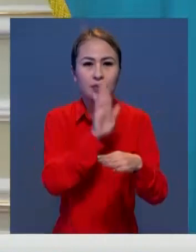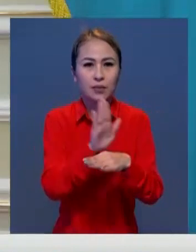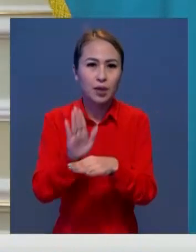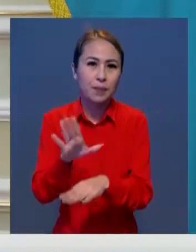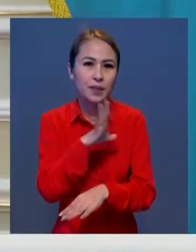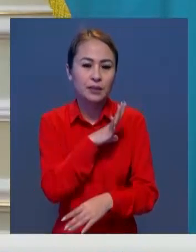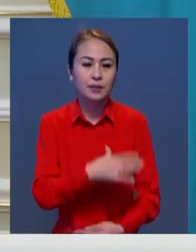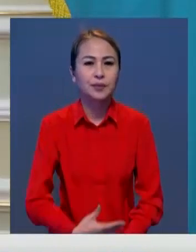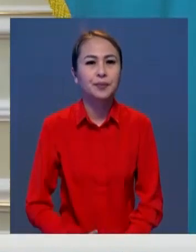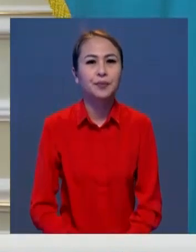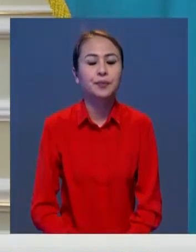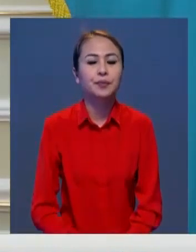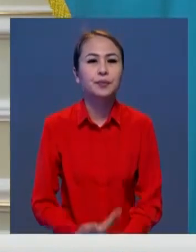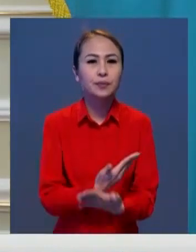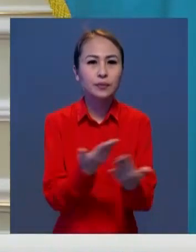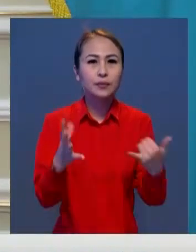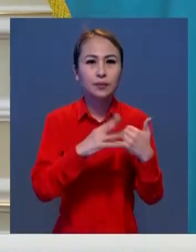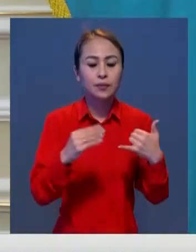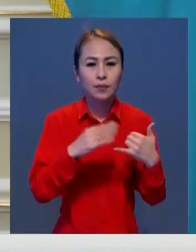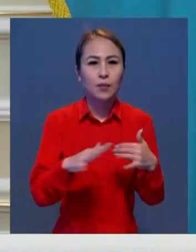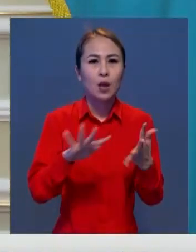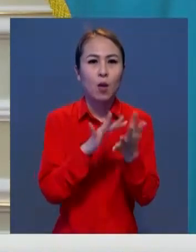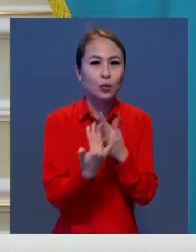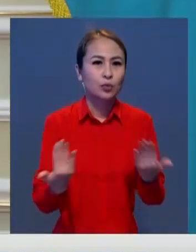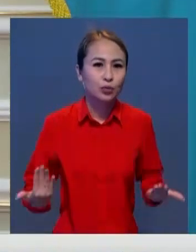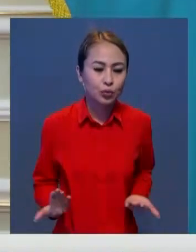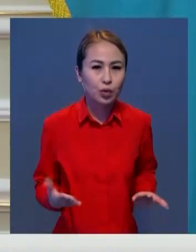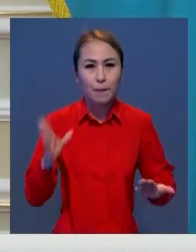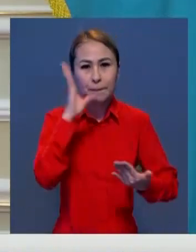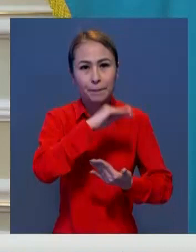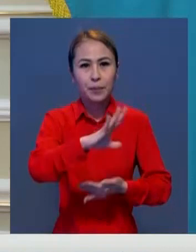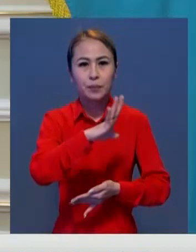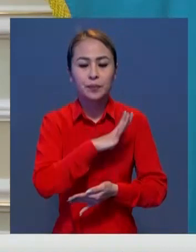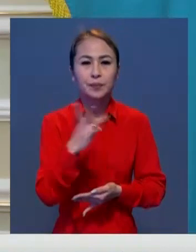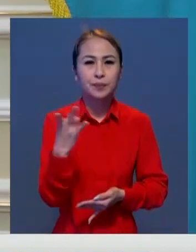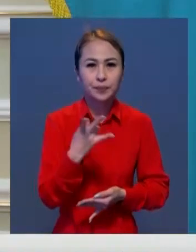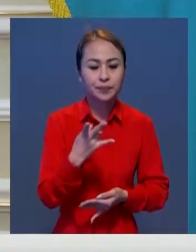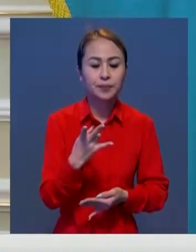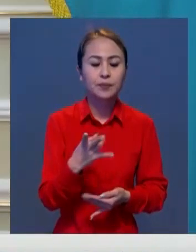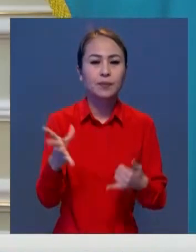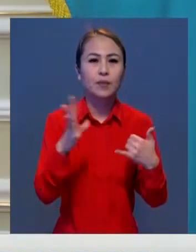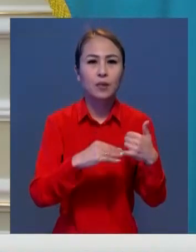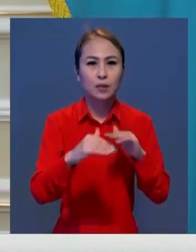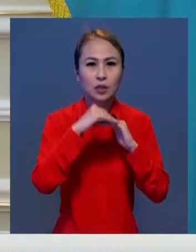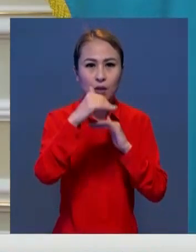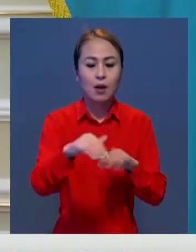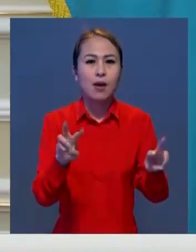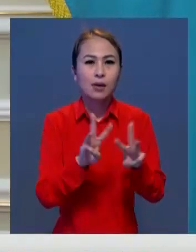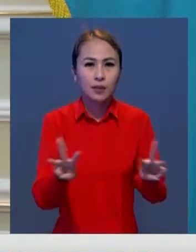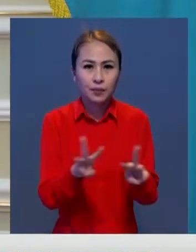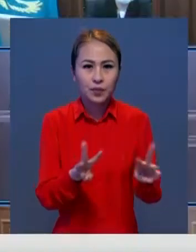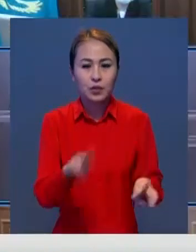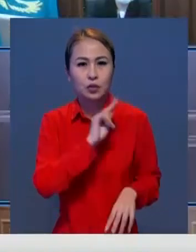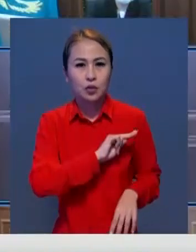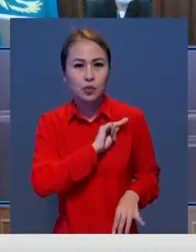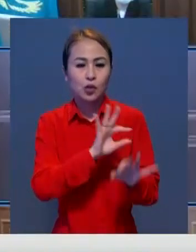Бұл жерлер ең алдымен ауыл тұрғындарына қол жетімді болуы керек. Жергілікті әкімдіктер